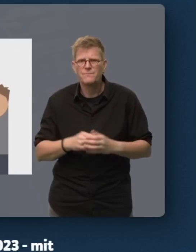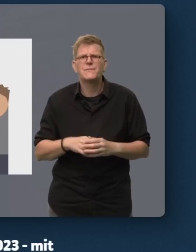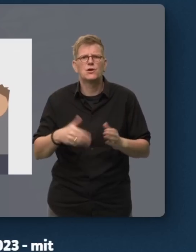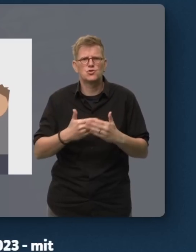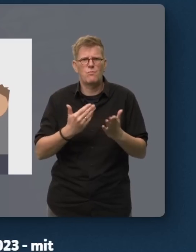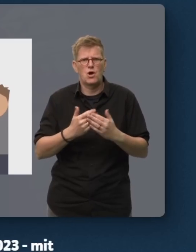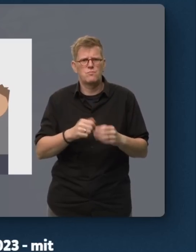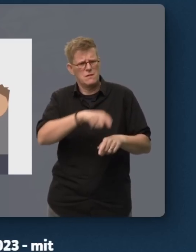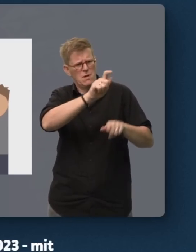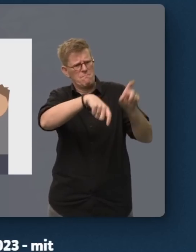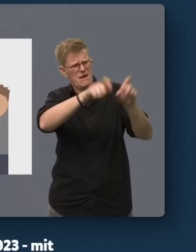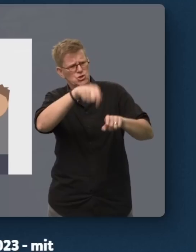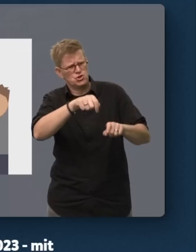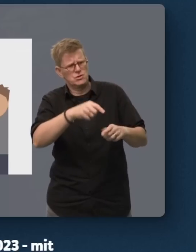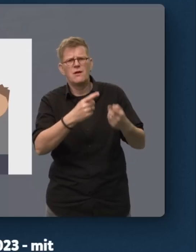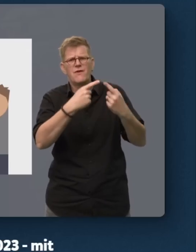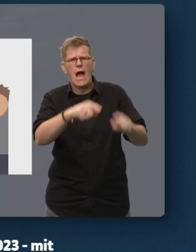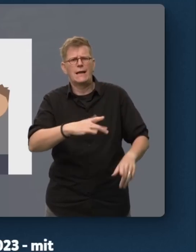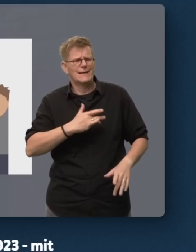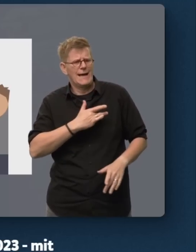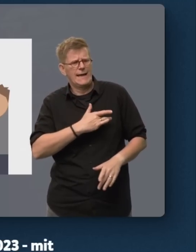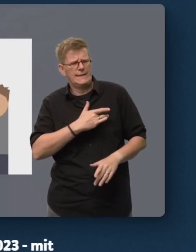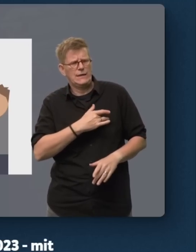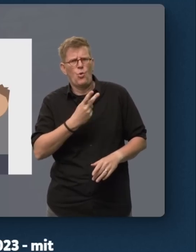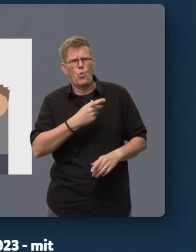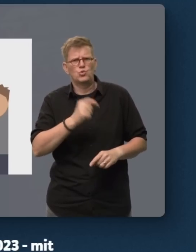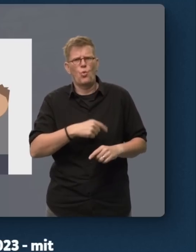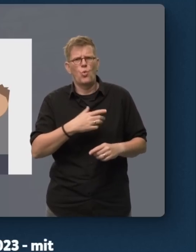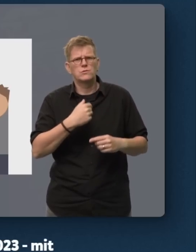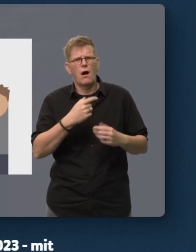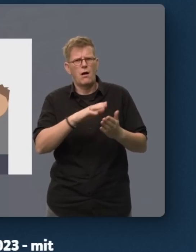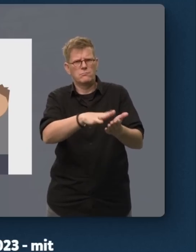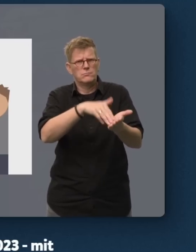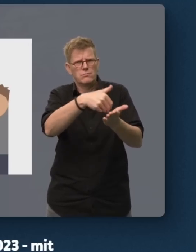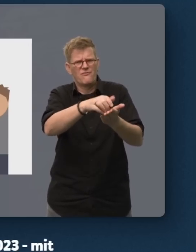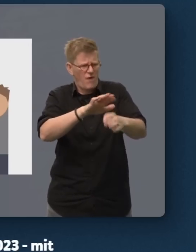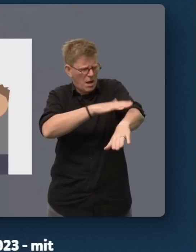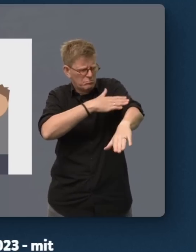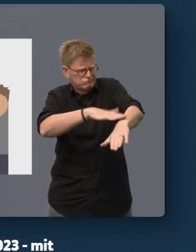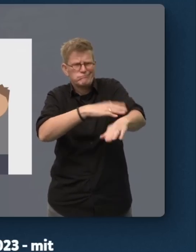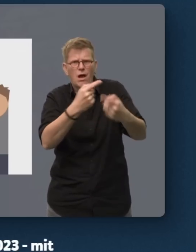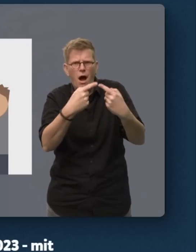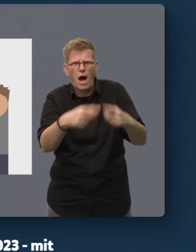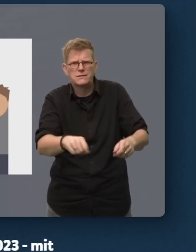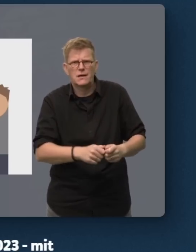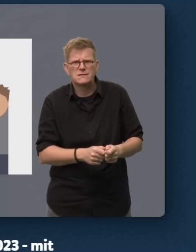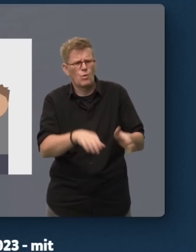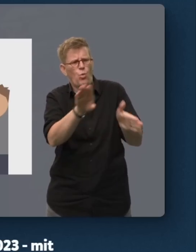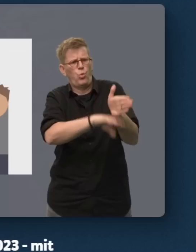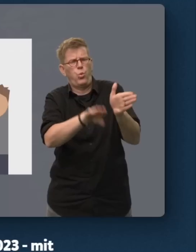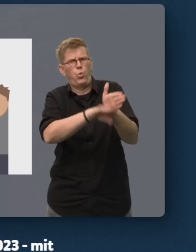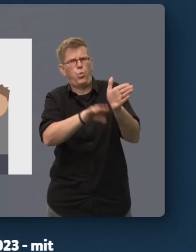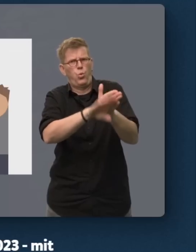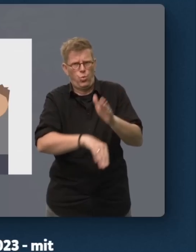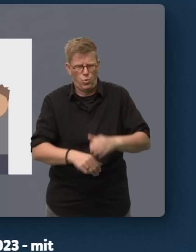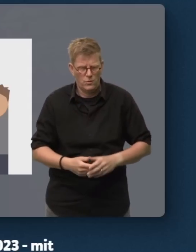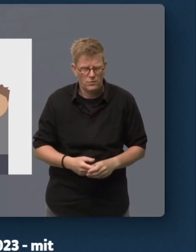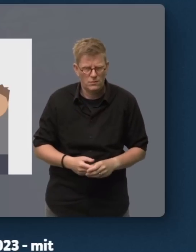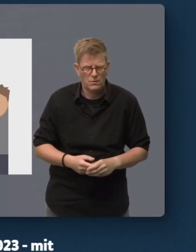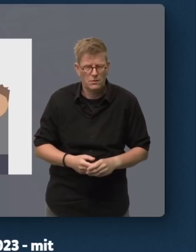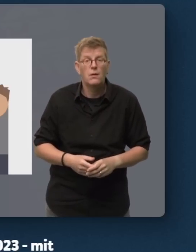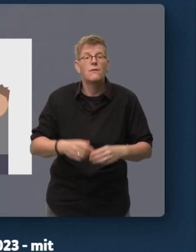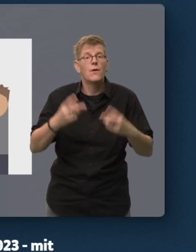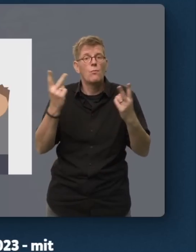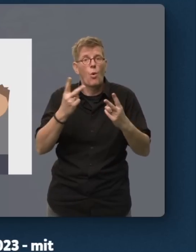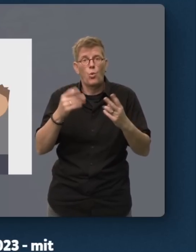Hautfarbe oder Religion weniger wert sind rechtsextreme sind auch gegen Menschen die aus anderen